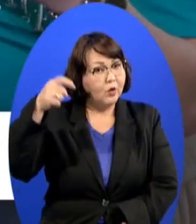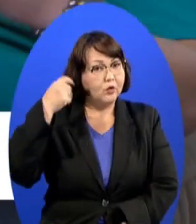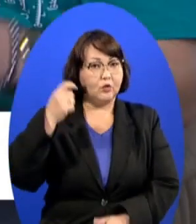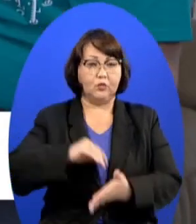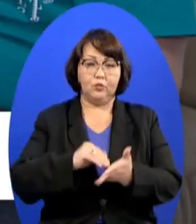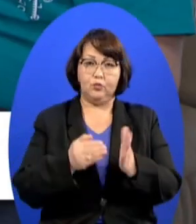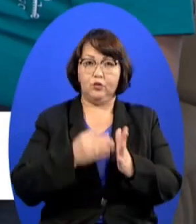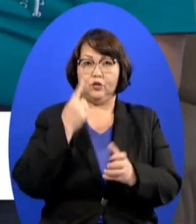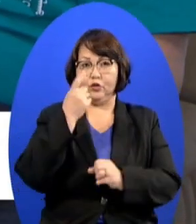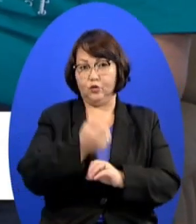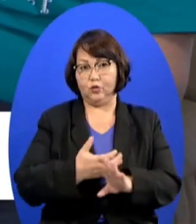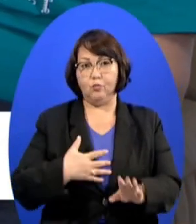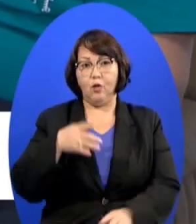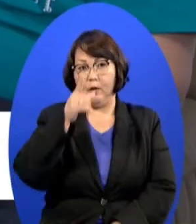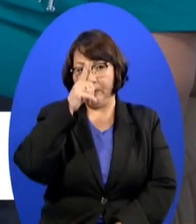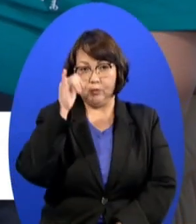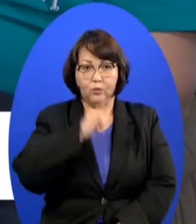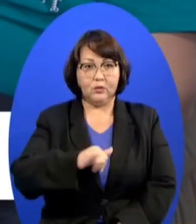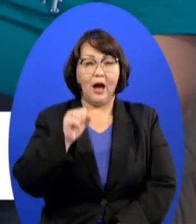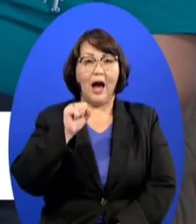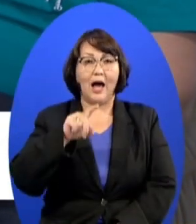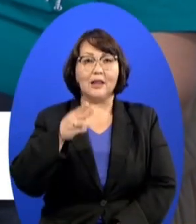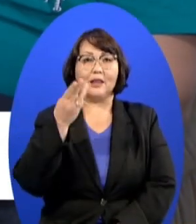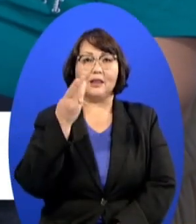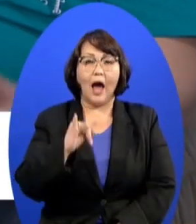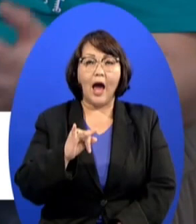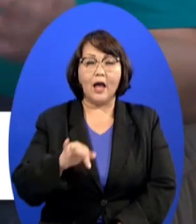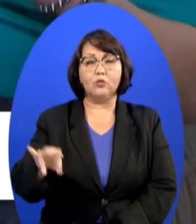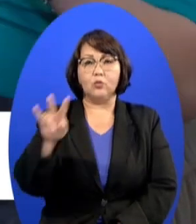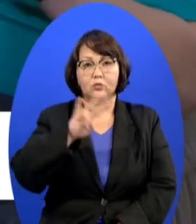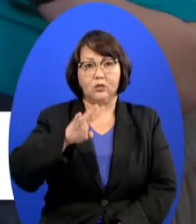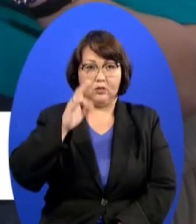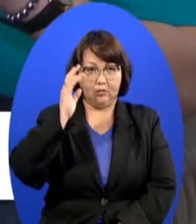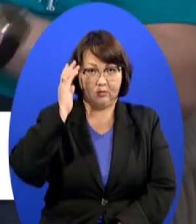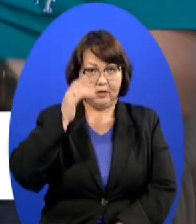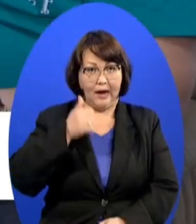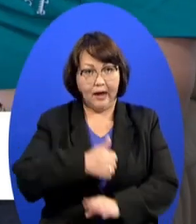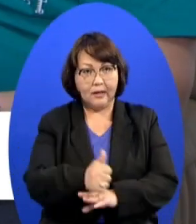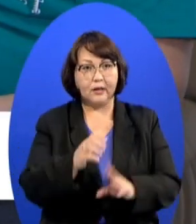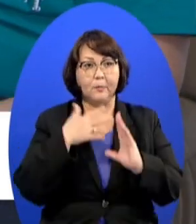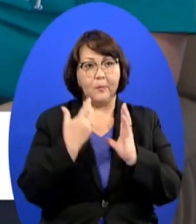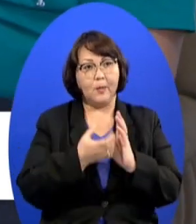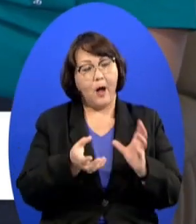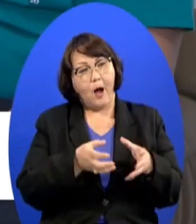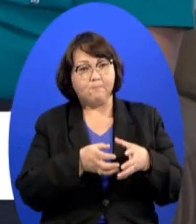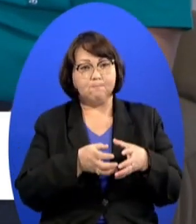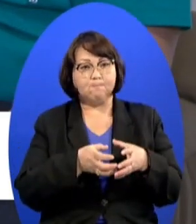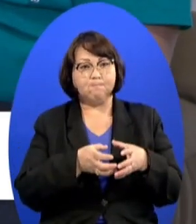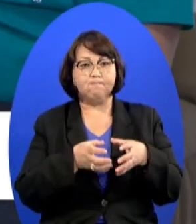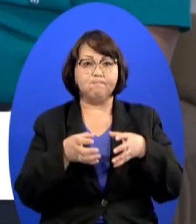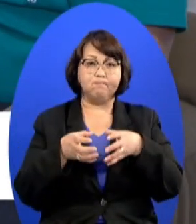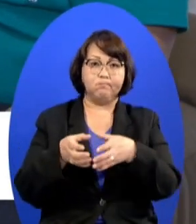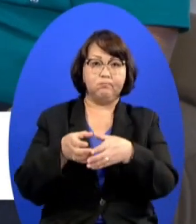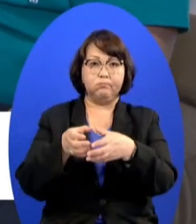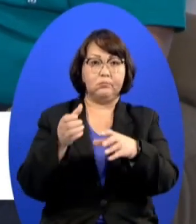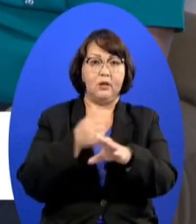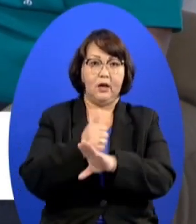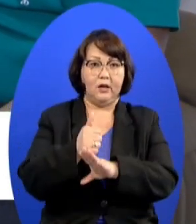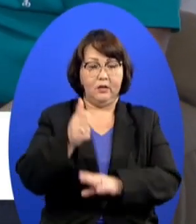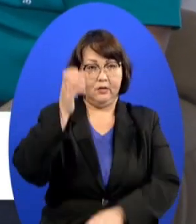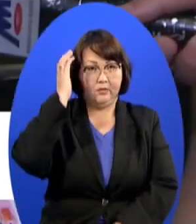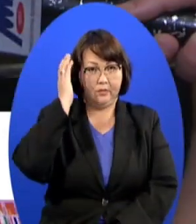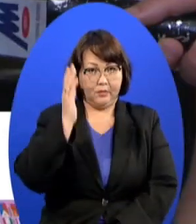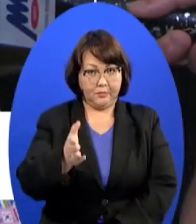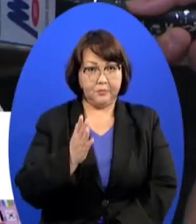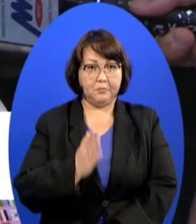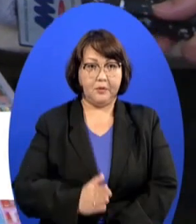энэ Оросын алтаа руу гэр бүлэрээ яг өөрөөхөө ингээд машинтайгаа ингээд аялж болох юм байна гэдэг үднээс бид гэр бүлэрээ